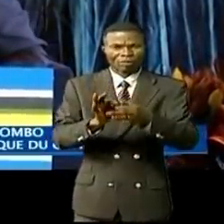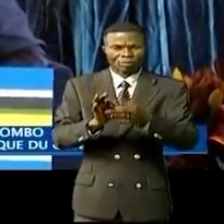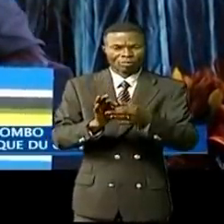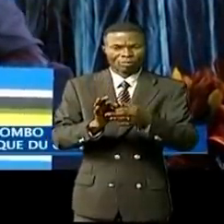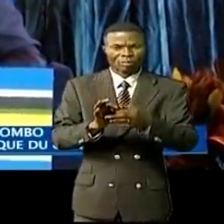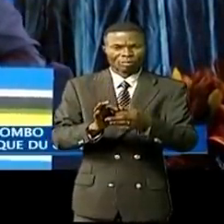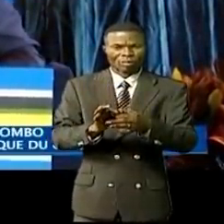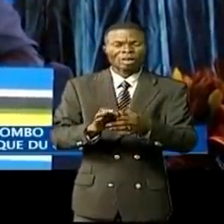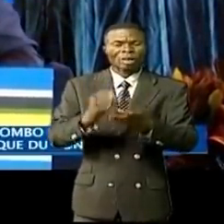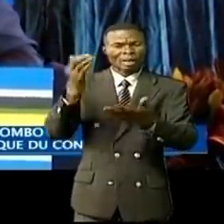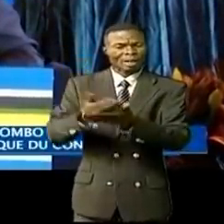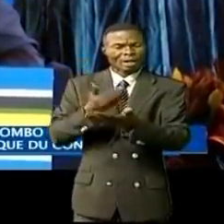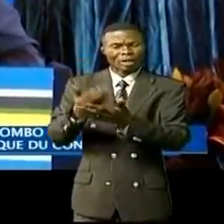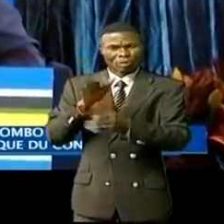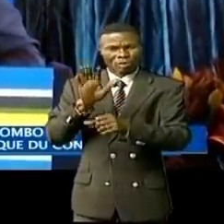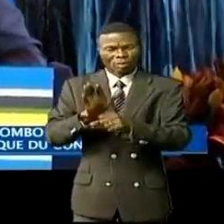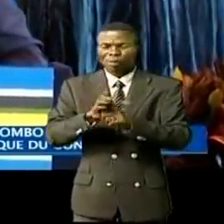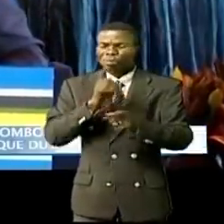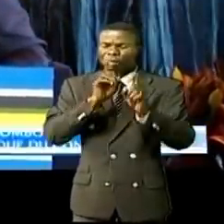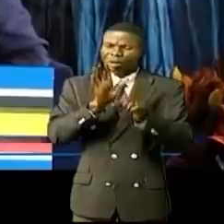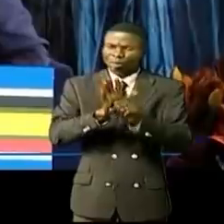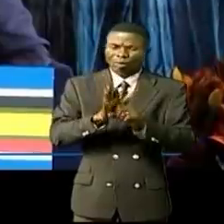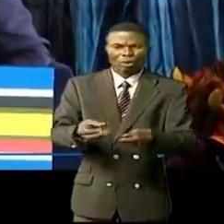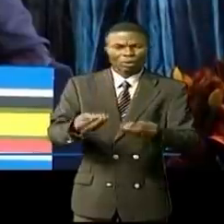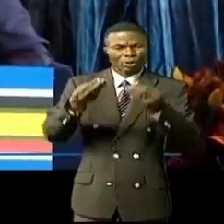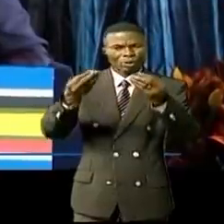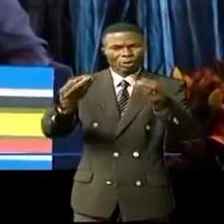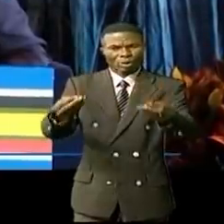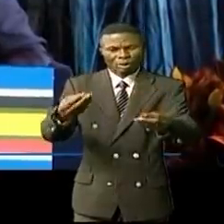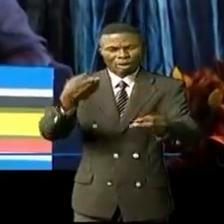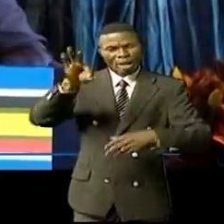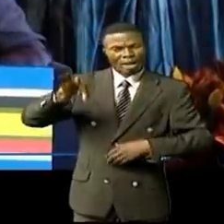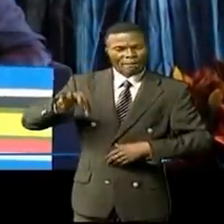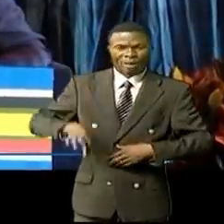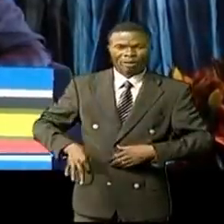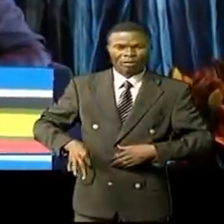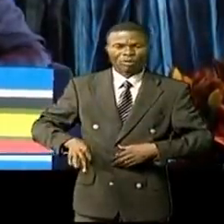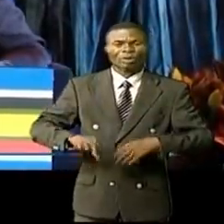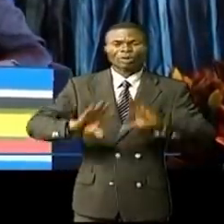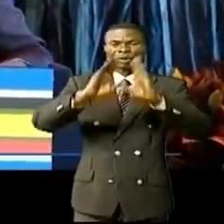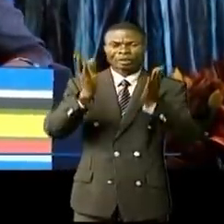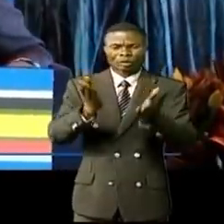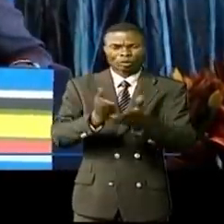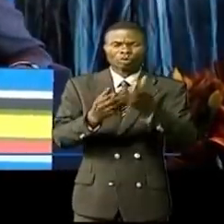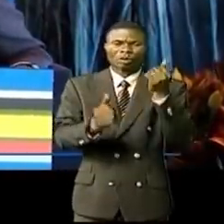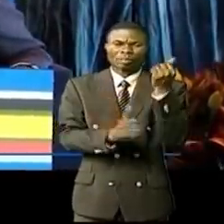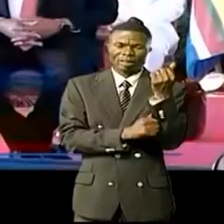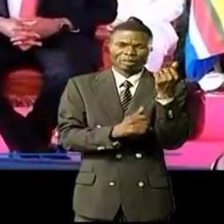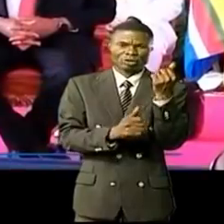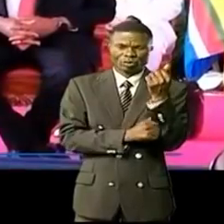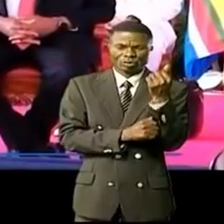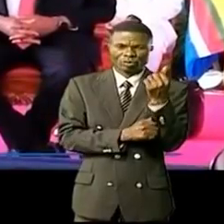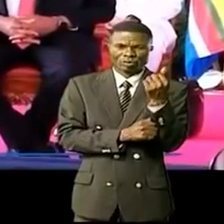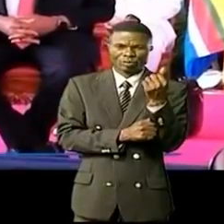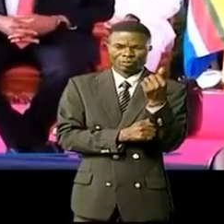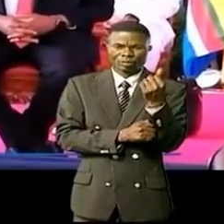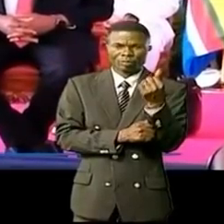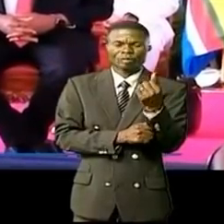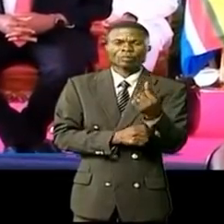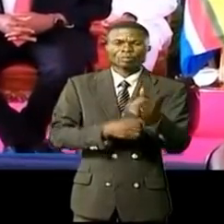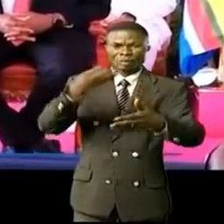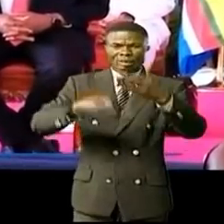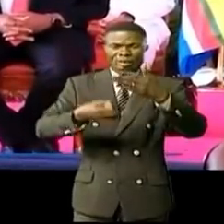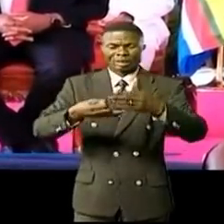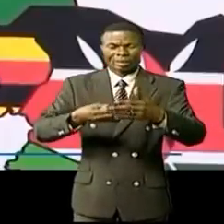insuffisamment exploitées qu'ils offrent pour le bien-être de nos populations. Devenu 7e pays